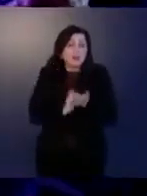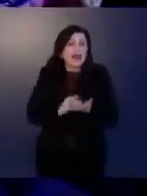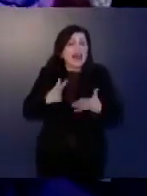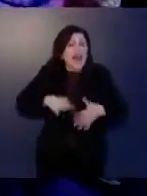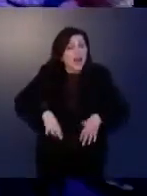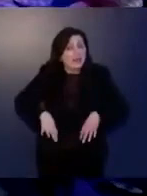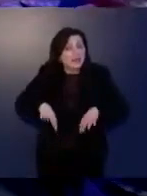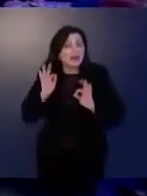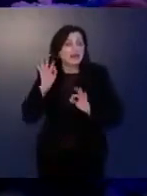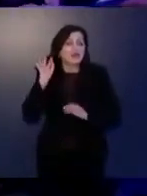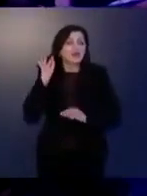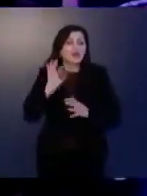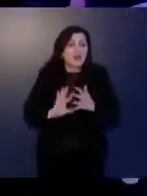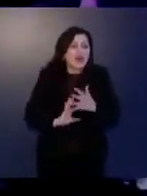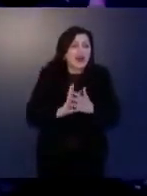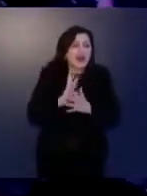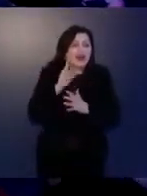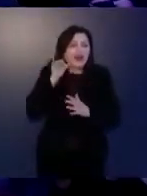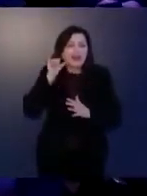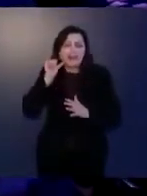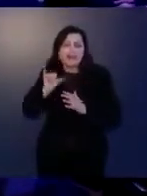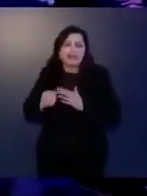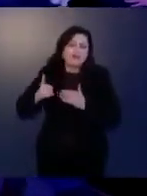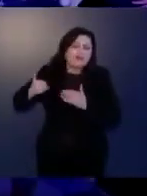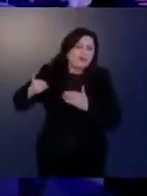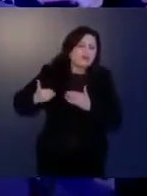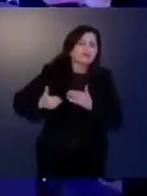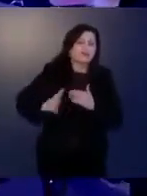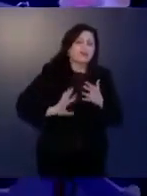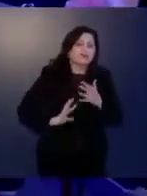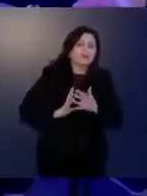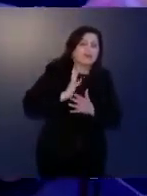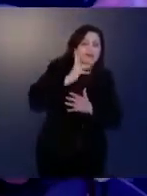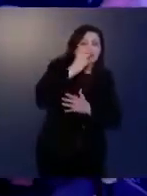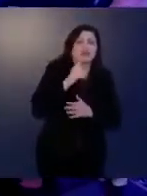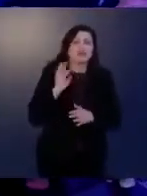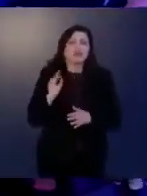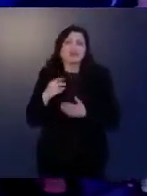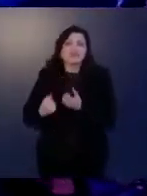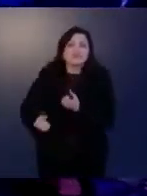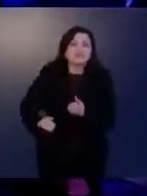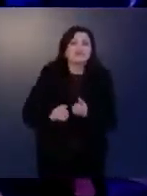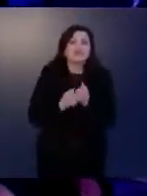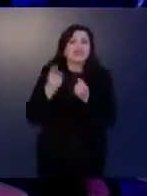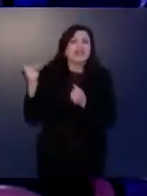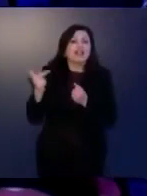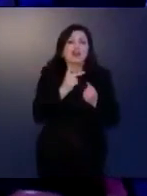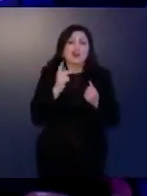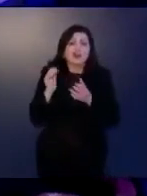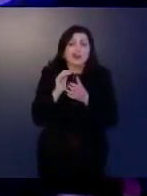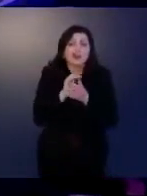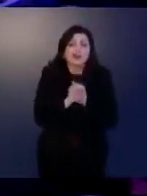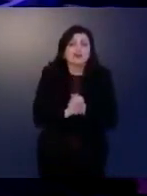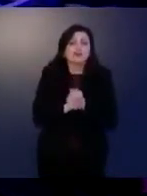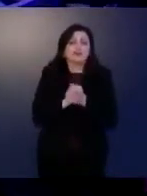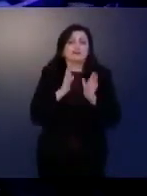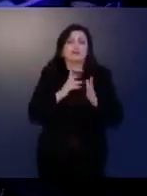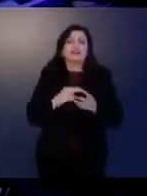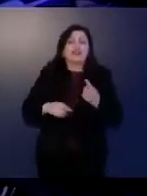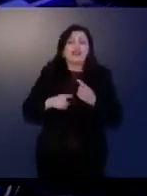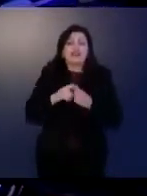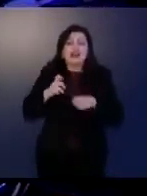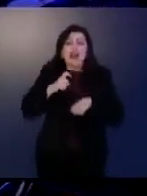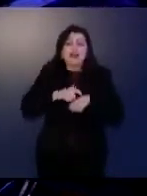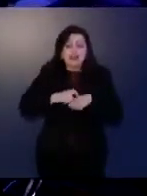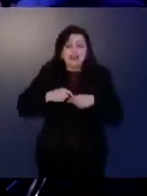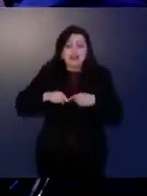ανάπτυξη, για στήριξη της κοινωνικής συνοχής, για αντιμετώπιση των μεγάλων ανισοτήτων που